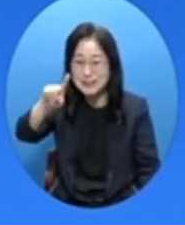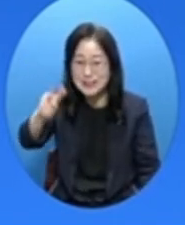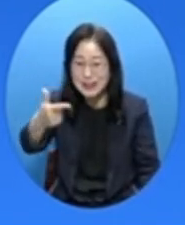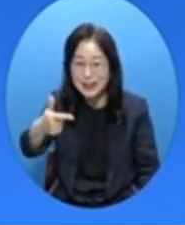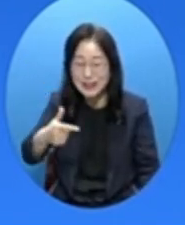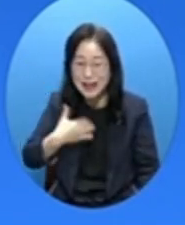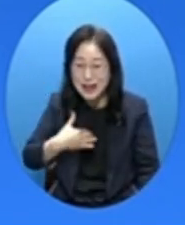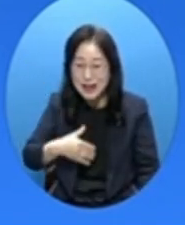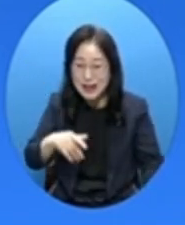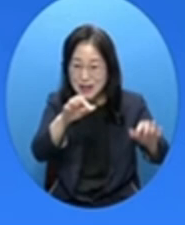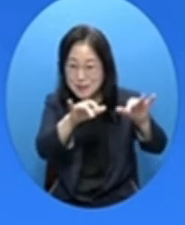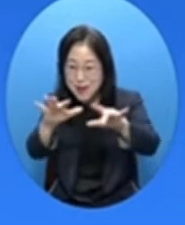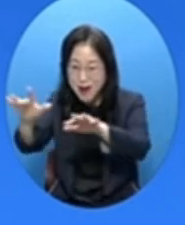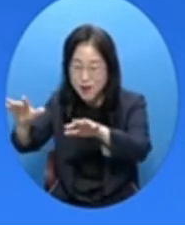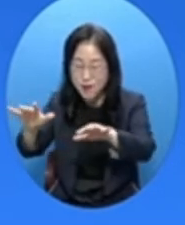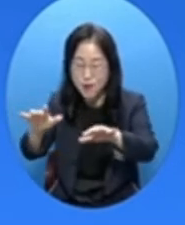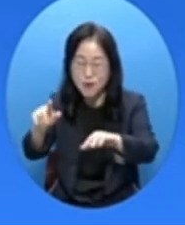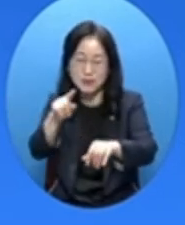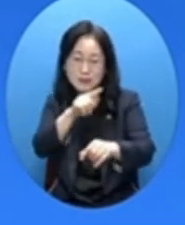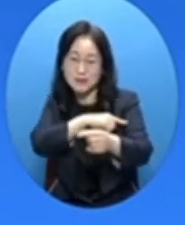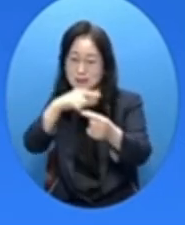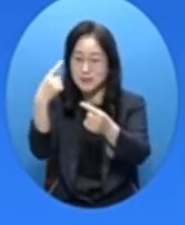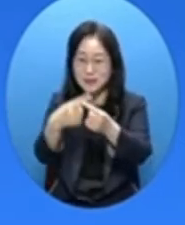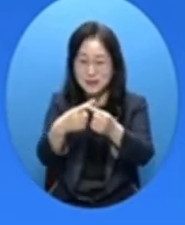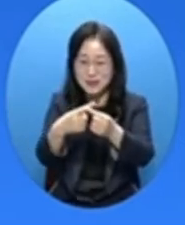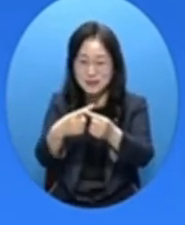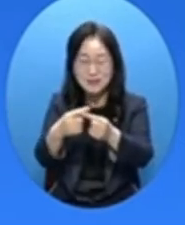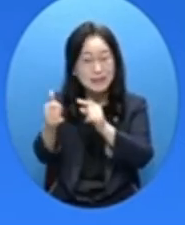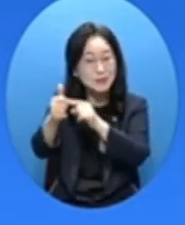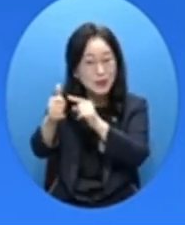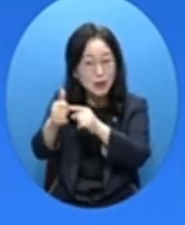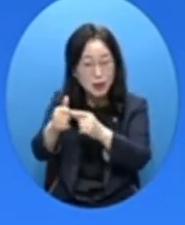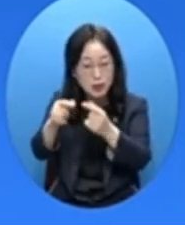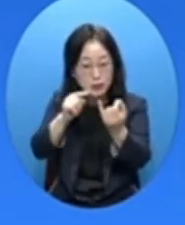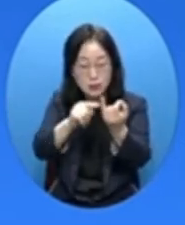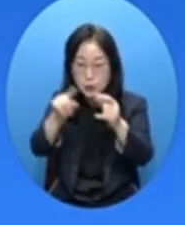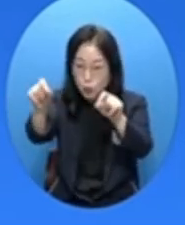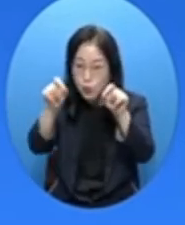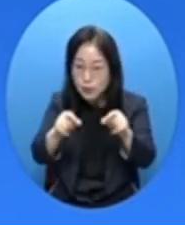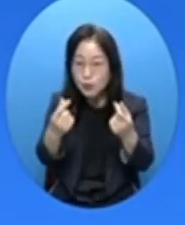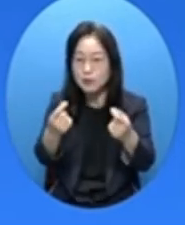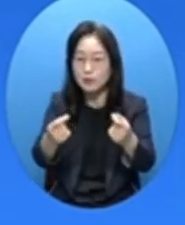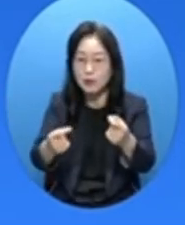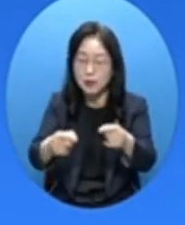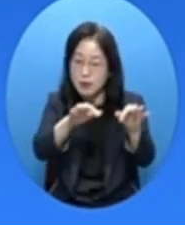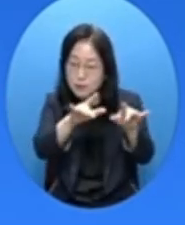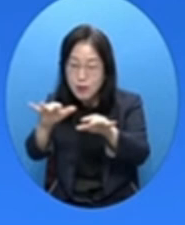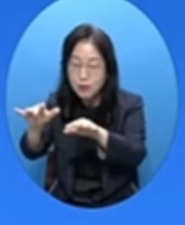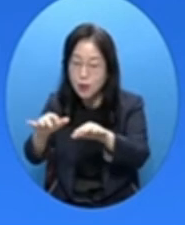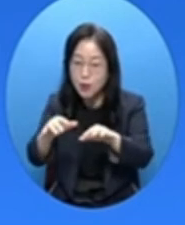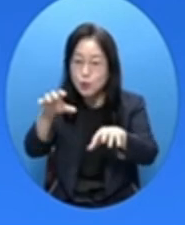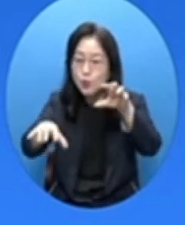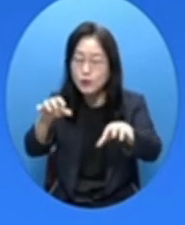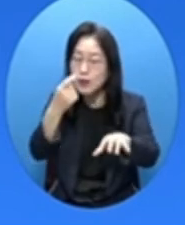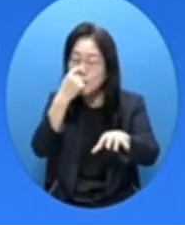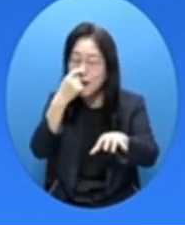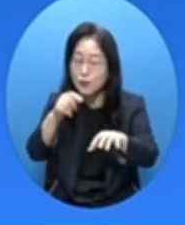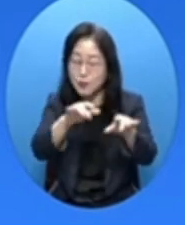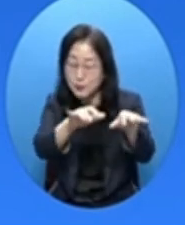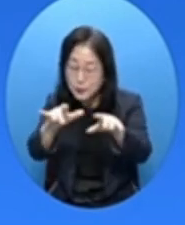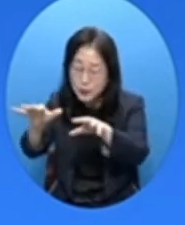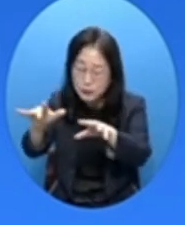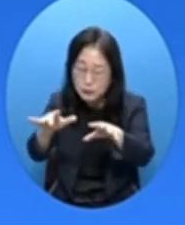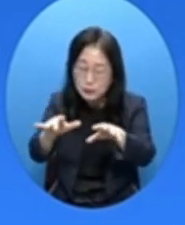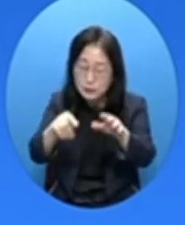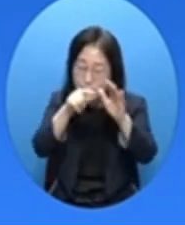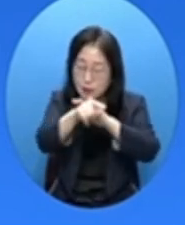피아노 학원에서 주목을 받게 됐는데이 아이가 피어나고 옆방에서 바이올린 연습하는 노래를